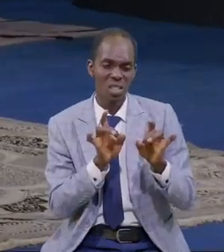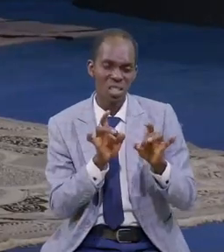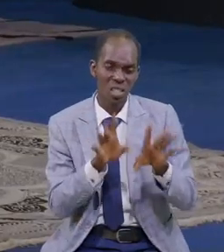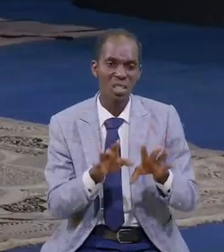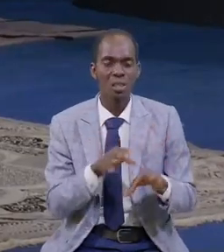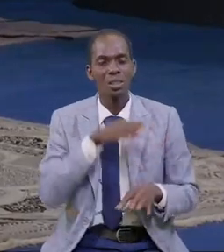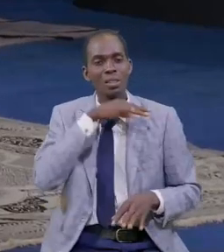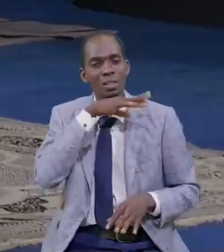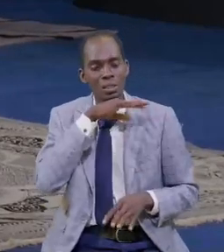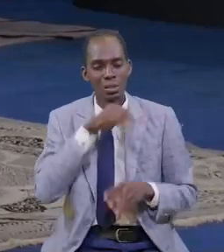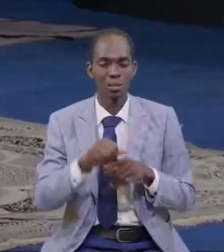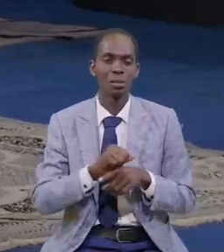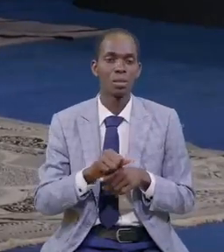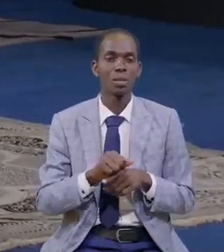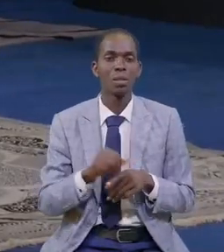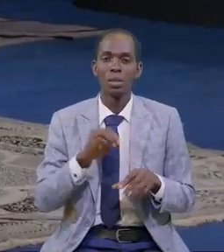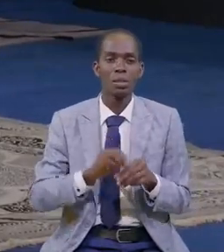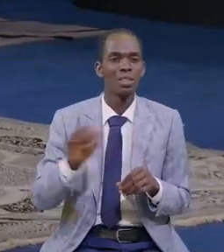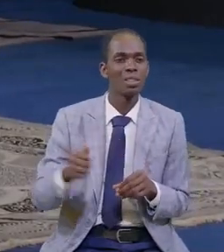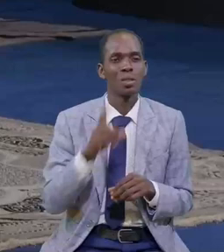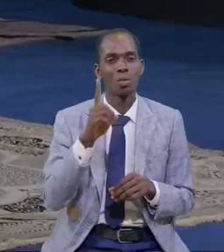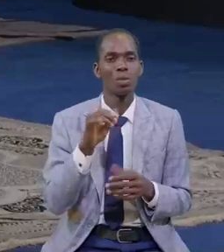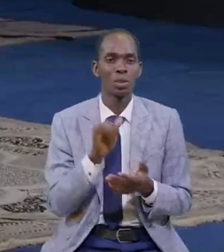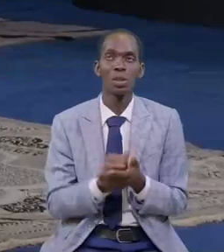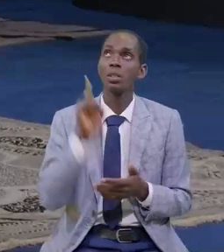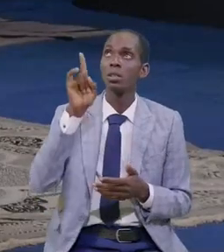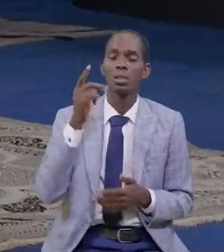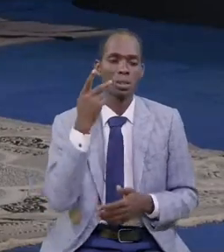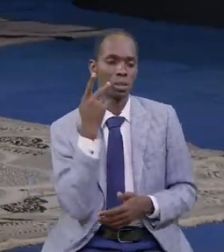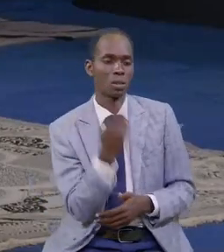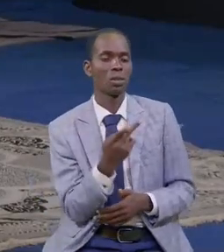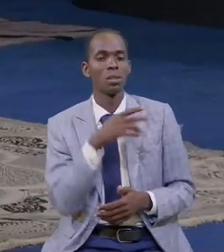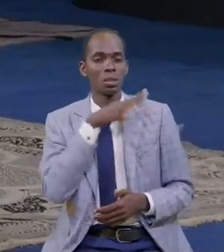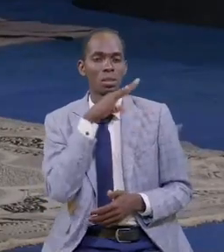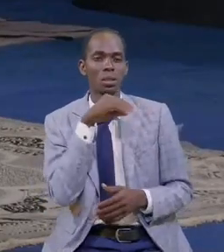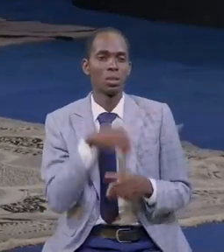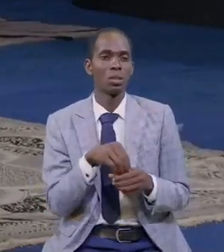l'iniquité dans la vie de n'importe qui où cela se trouve